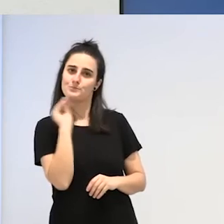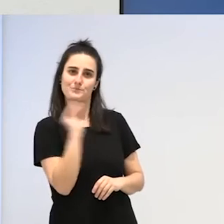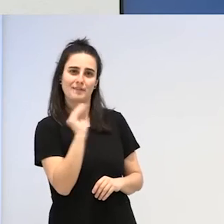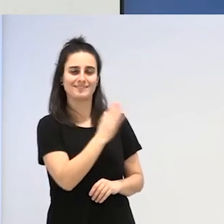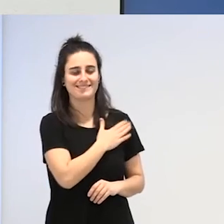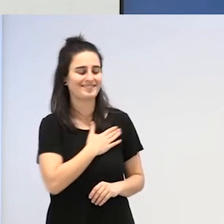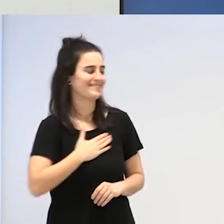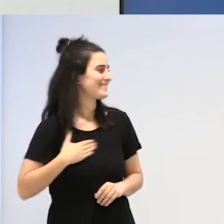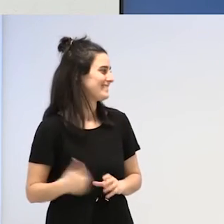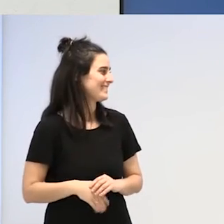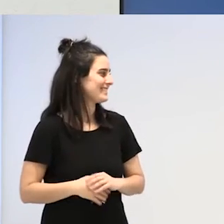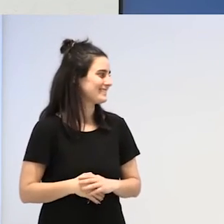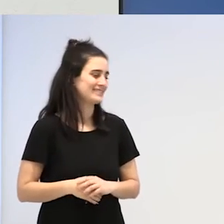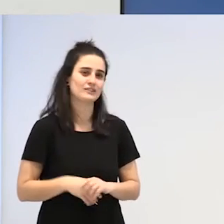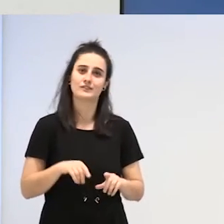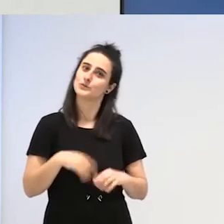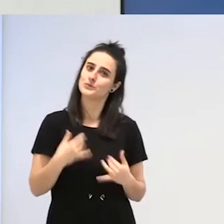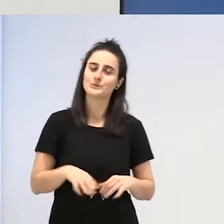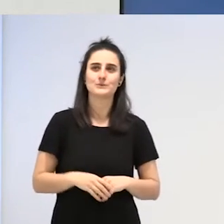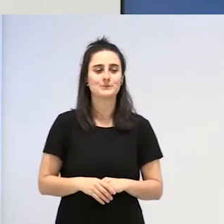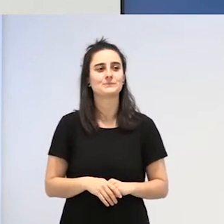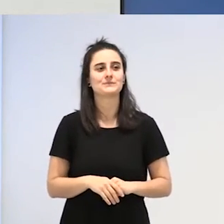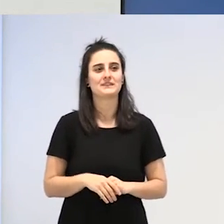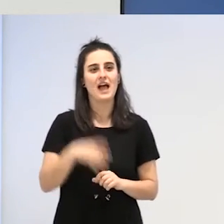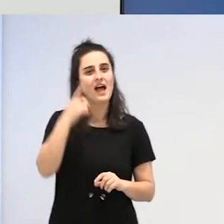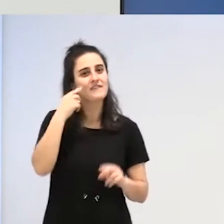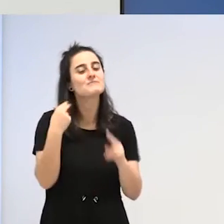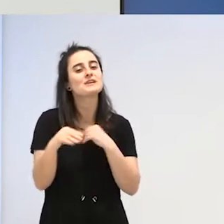pixkat izteko. Aldera txikiak. Eta pixka mezua.